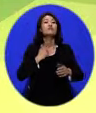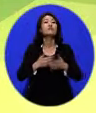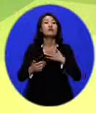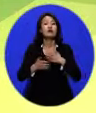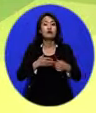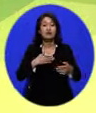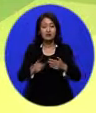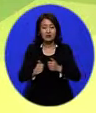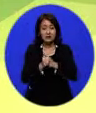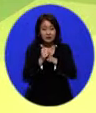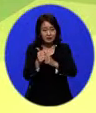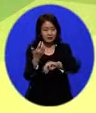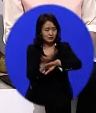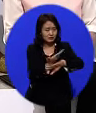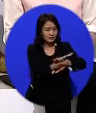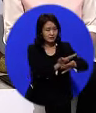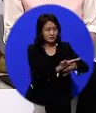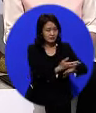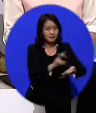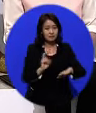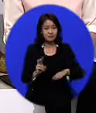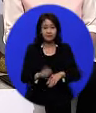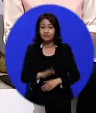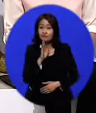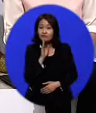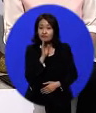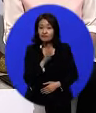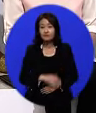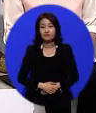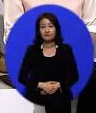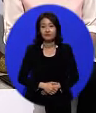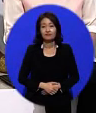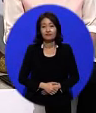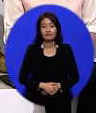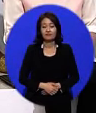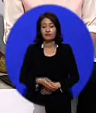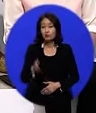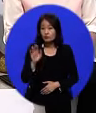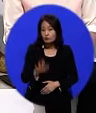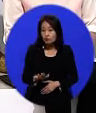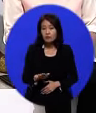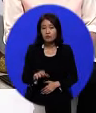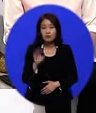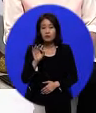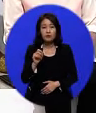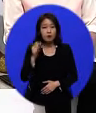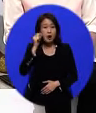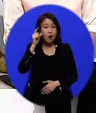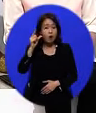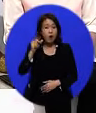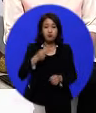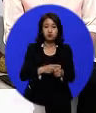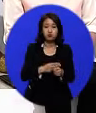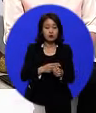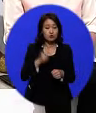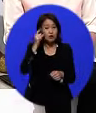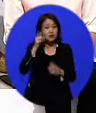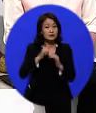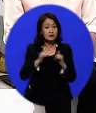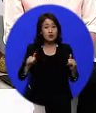거에 따라서 다르게 나올 수 있어요. 벼락부자의 개념. 그렇지 않을까요? 자, 그러면 현자는 벼락부자가 된